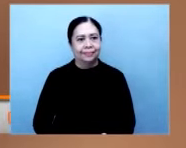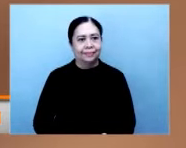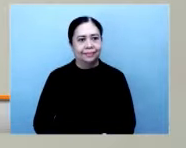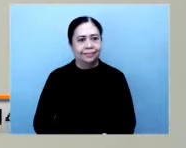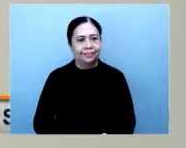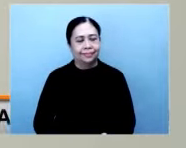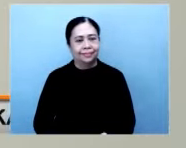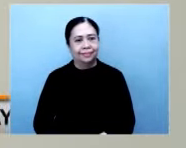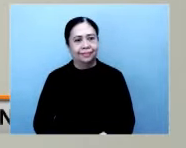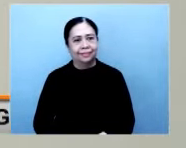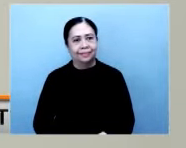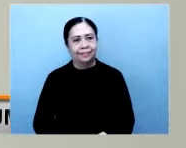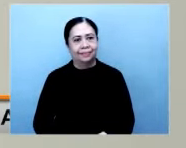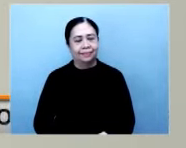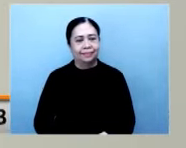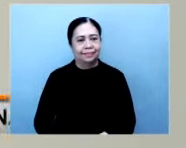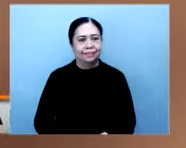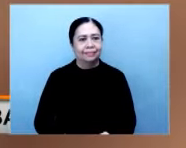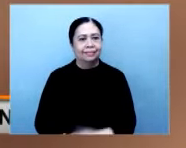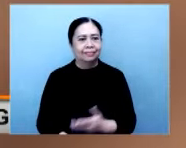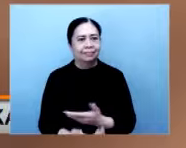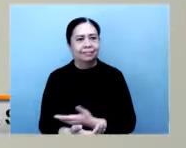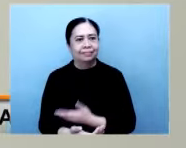Meron ang Diyos na